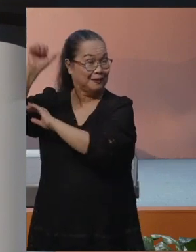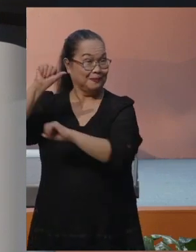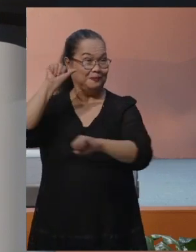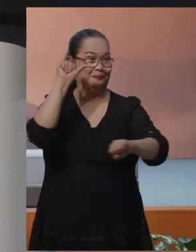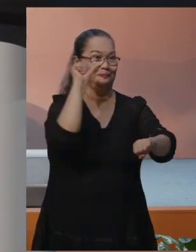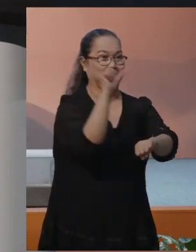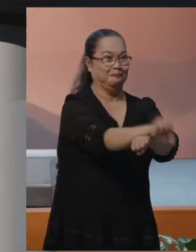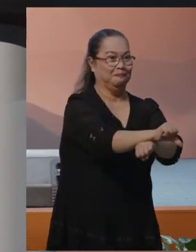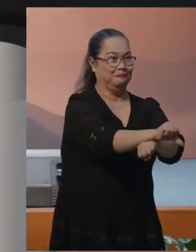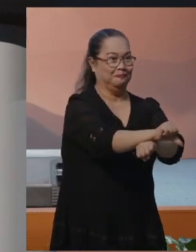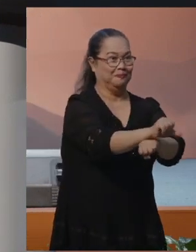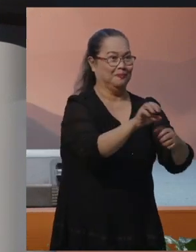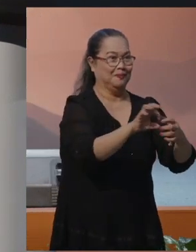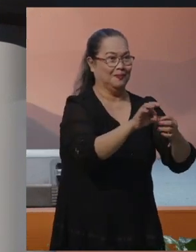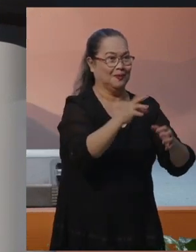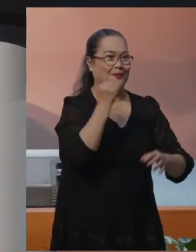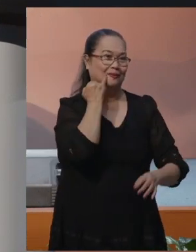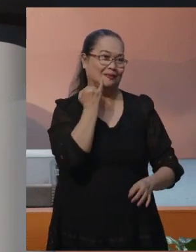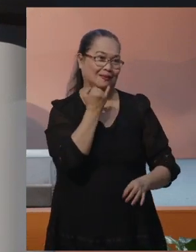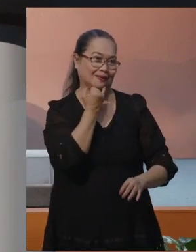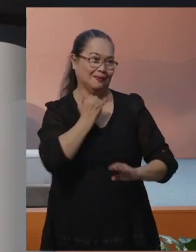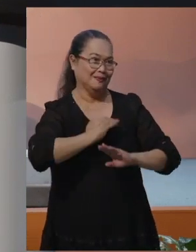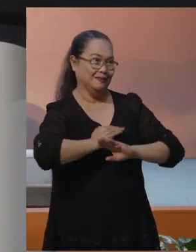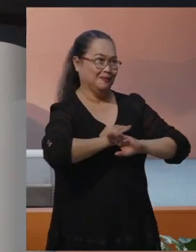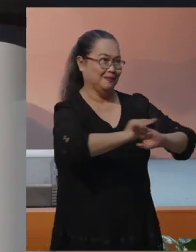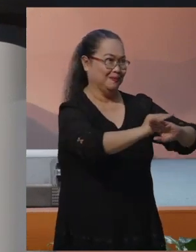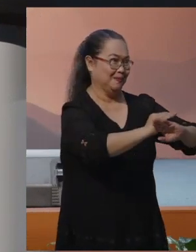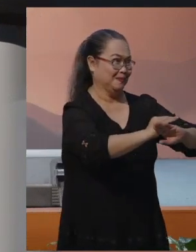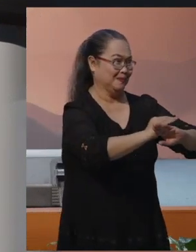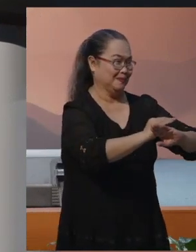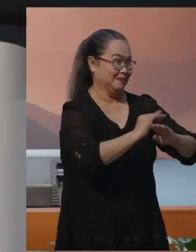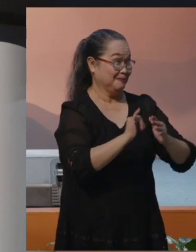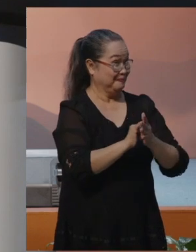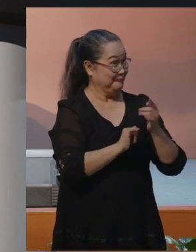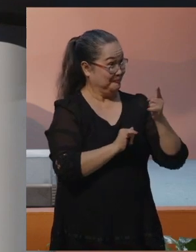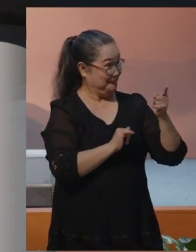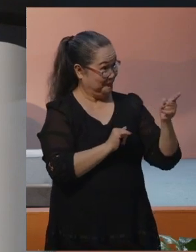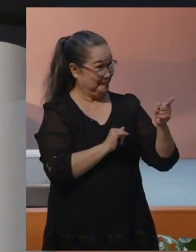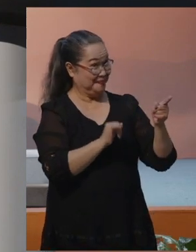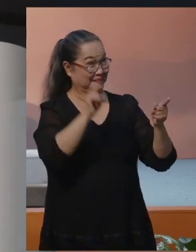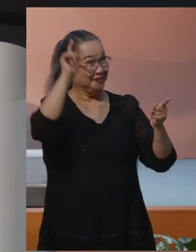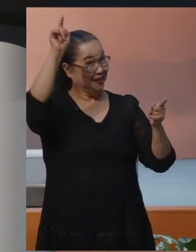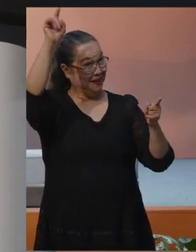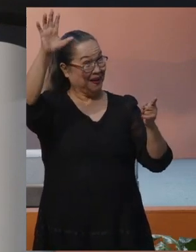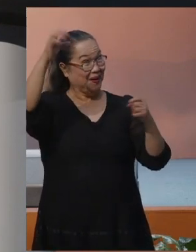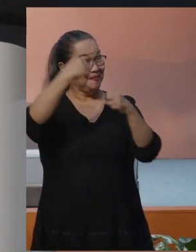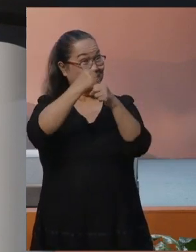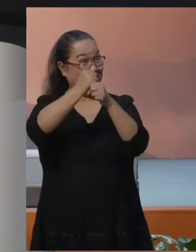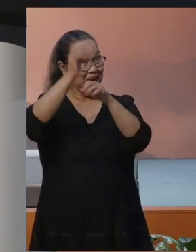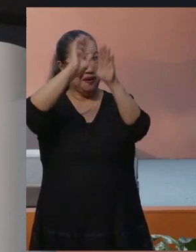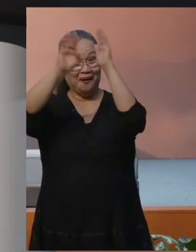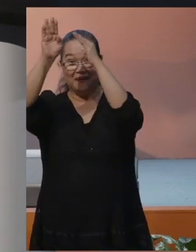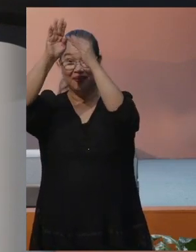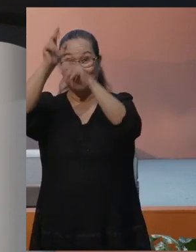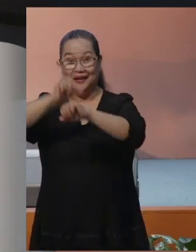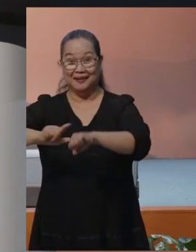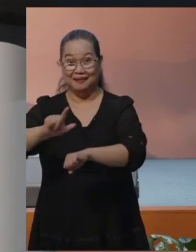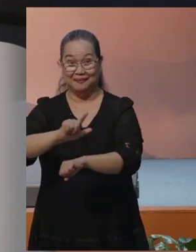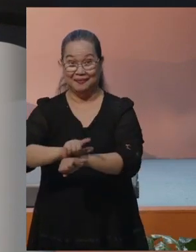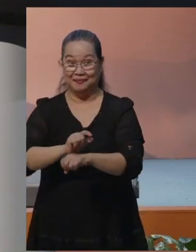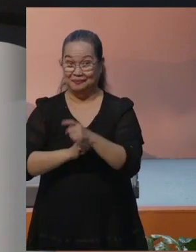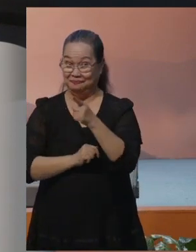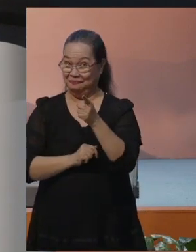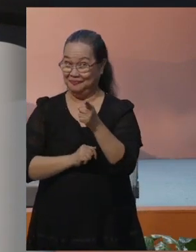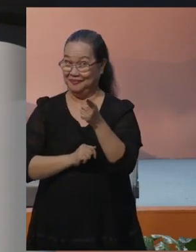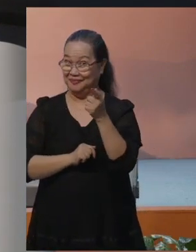mga kalaban ng kanyang hinirang na bayan. Kaya ba niyang gawin yun? Hindi ba siya ang gumawa ng langit at lupa? Di kaya